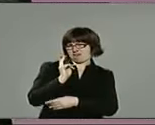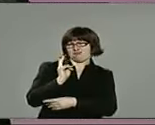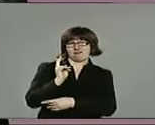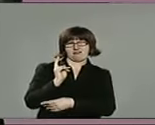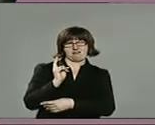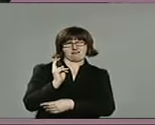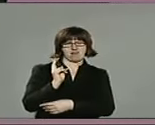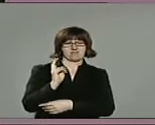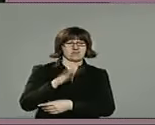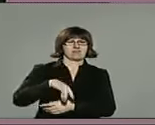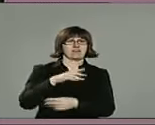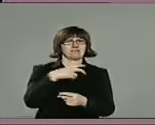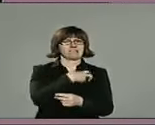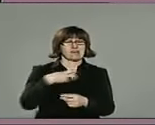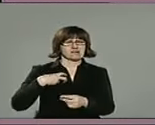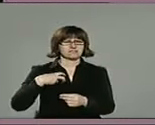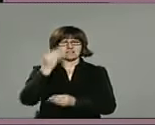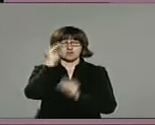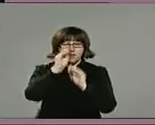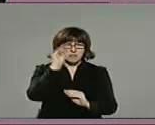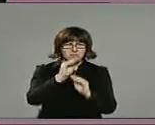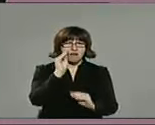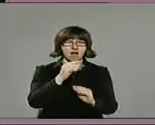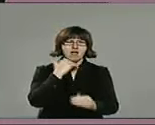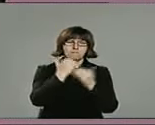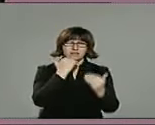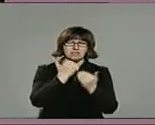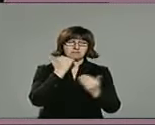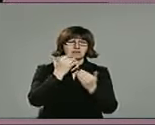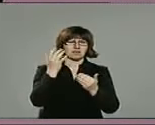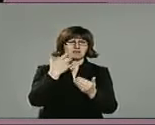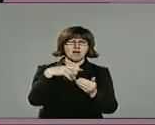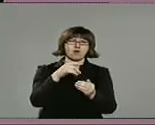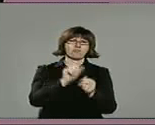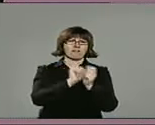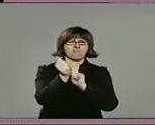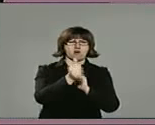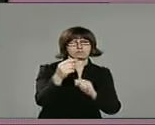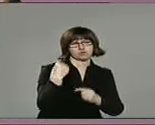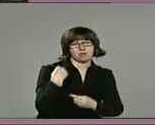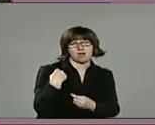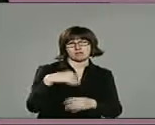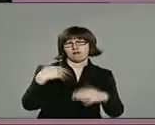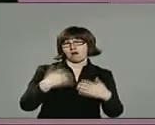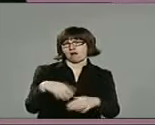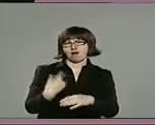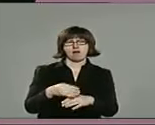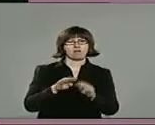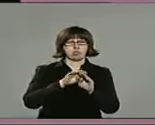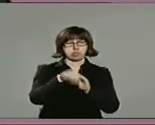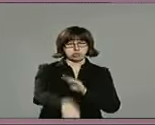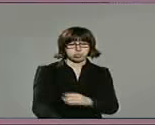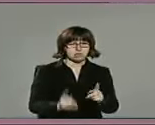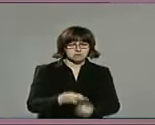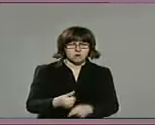2 Jahren so rund um Dresden die Kommentatoren und Berichterstatter nicht alles prophezeit? Den langsamen